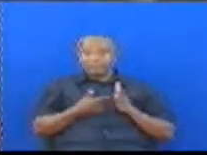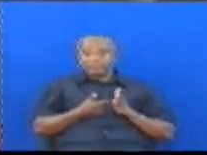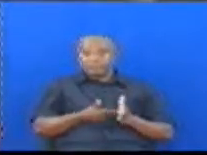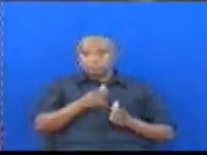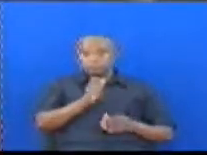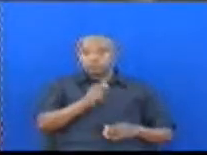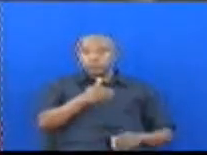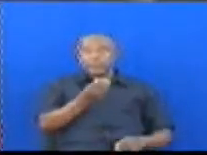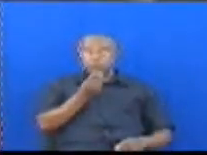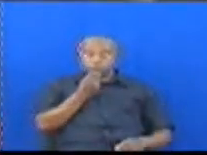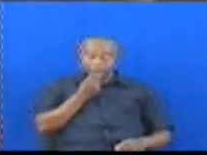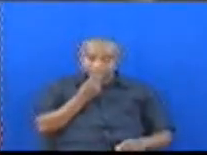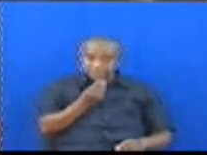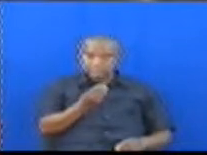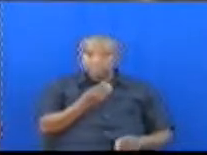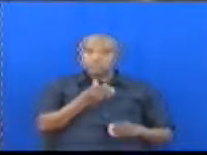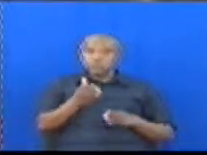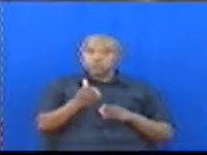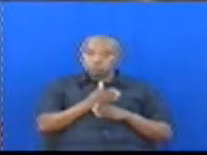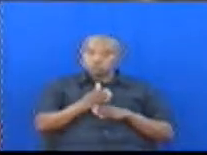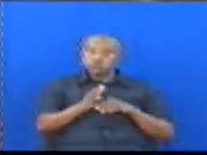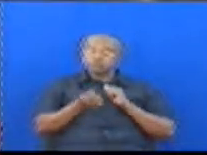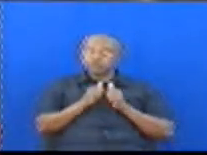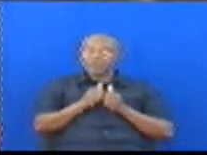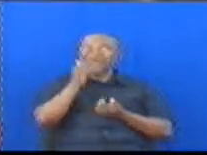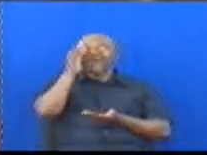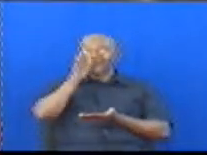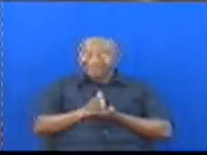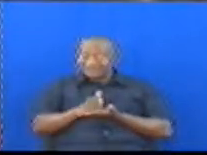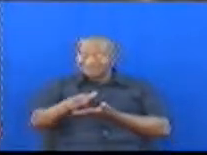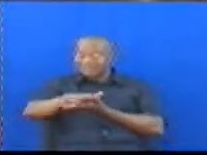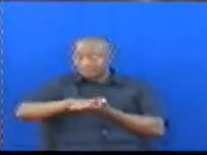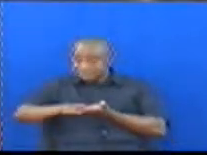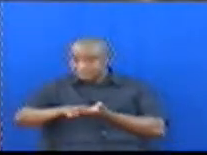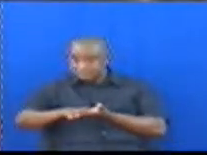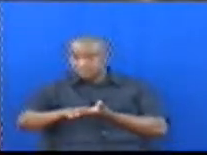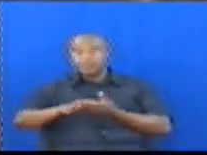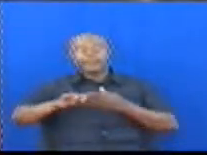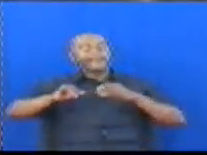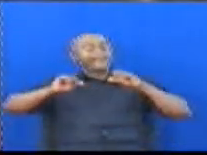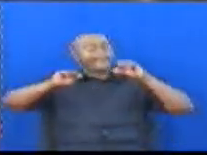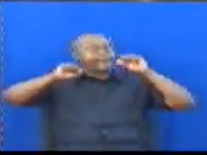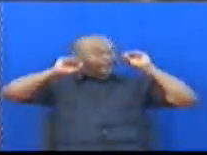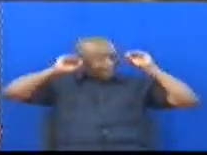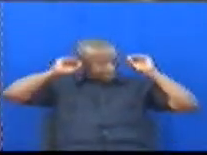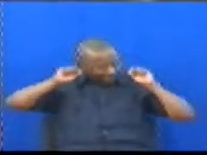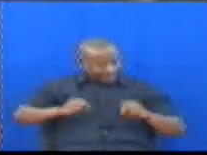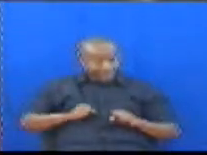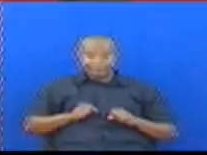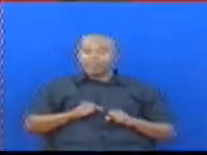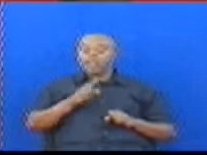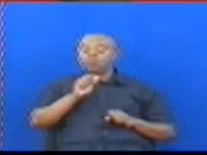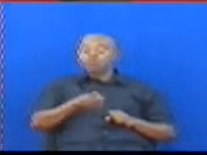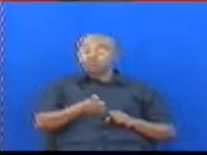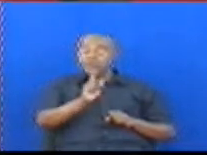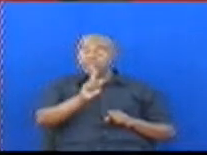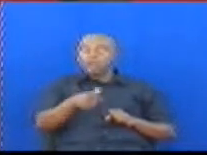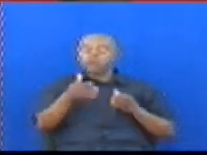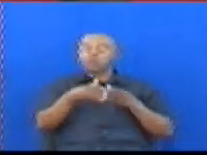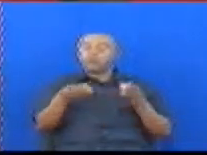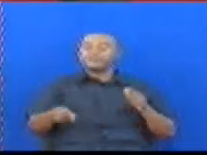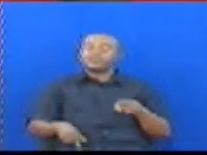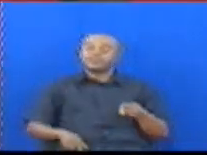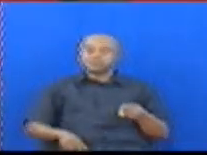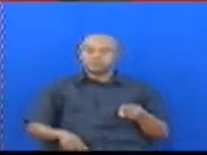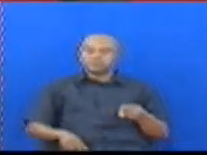na masuala ya basic rights and duties ni lazima awe ni muathirika katika shtaka